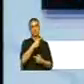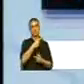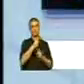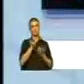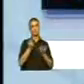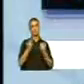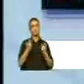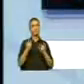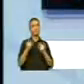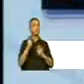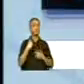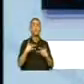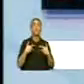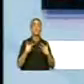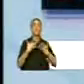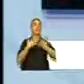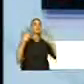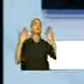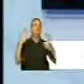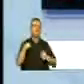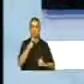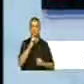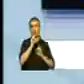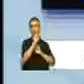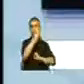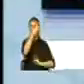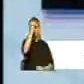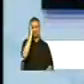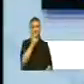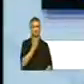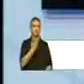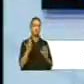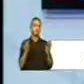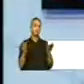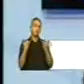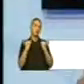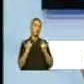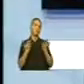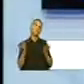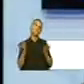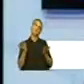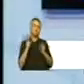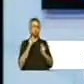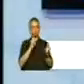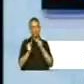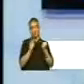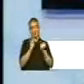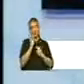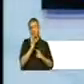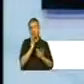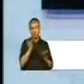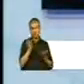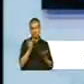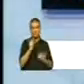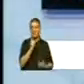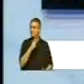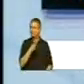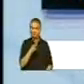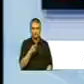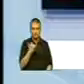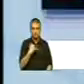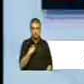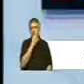והפרוגרסיביים, ולשמחתם הגדולה הייתי אומר של תומכי טראמפ. עכשיו הסחורה הזאת נקנתה, יש ויכוחים עדיין וכן הלאה, אבל